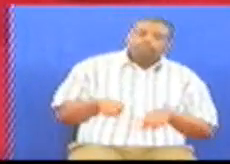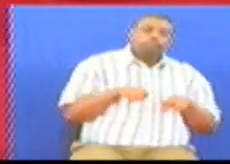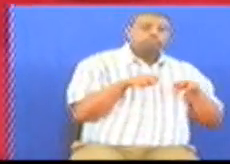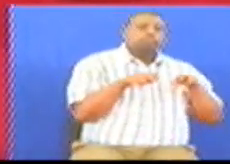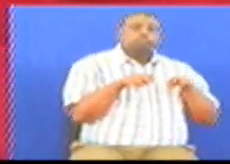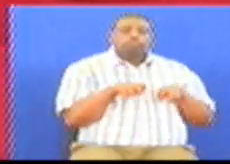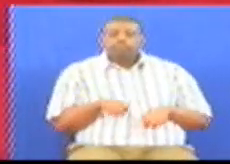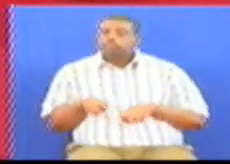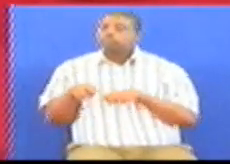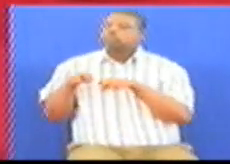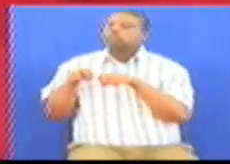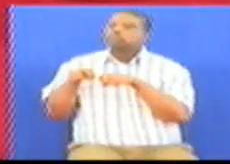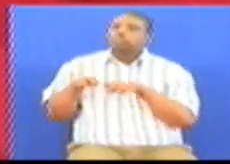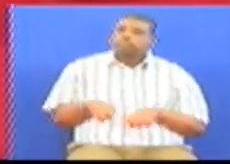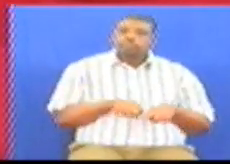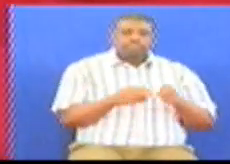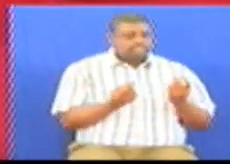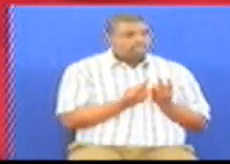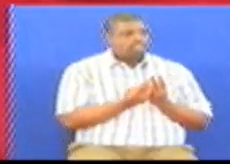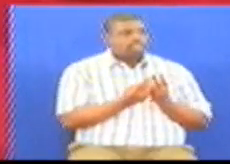wanavyoninginia katika majumba aliyojenga mzee Karume.